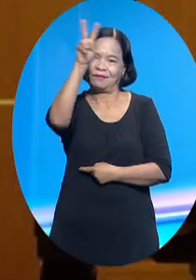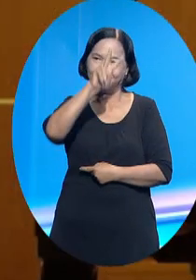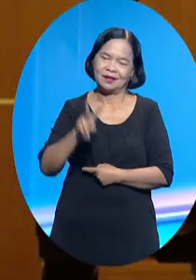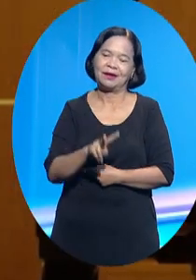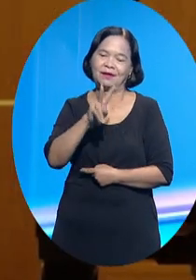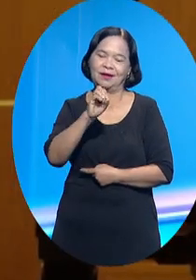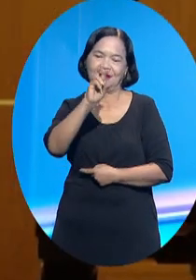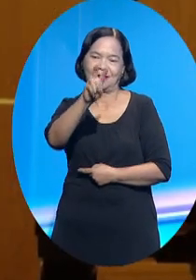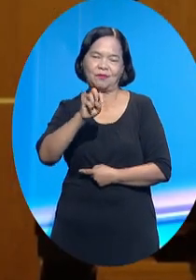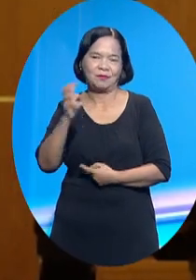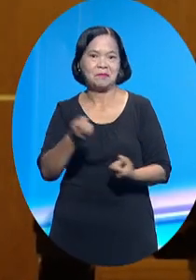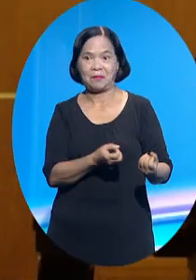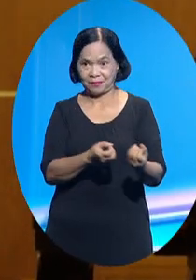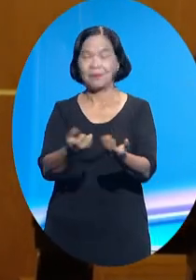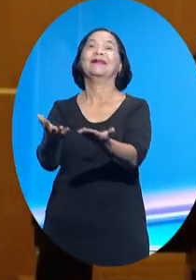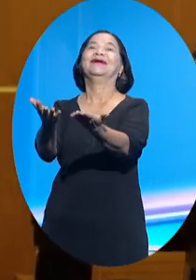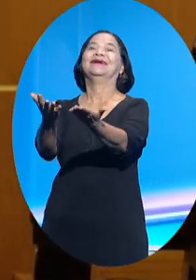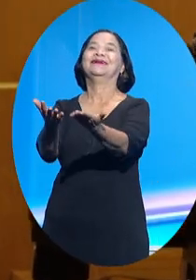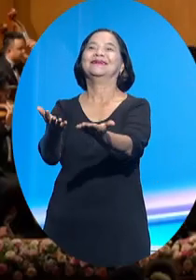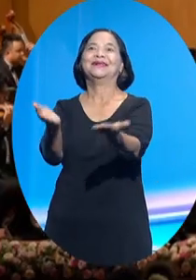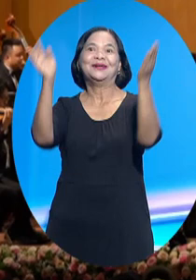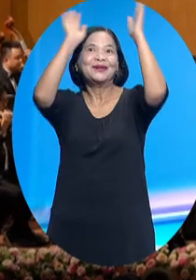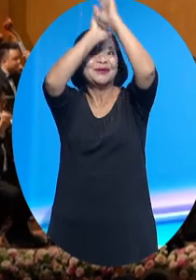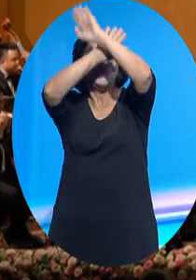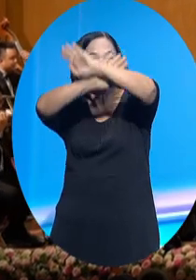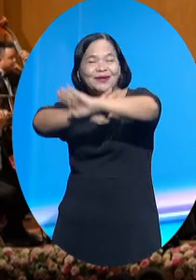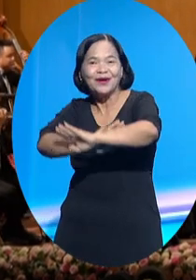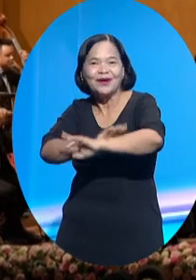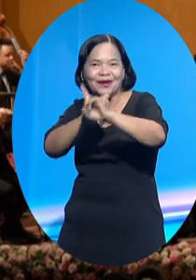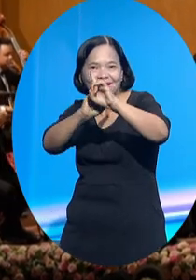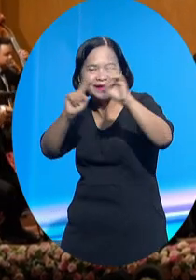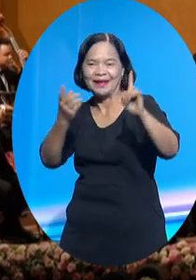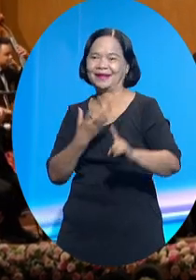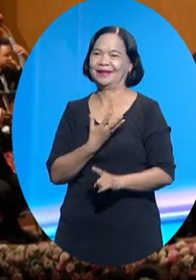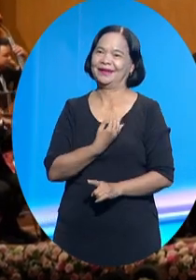2023 đã mang đến cho quý khán thính giả một đêm nhạc với nhiều cung bậc cảm xúc.